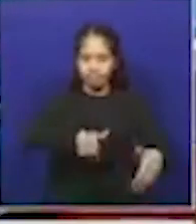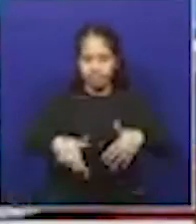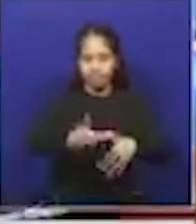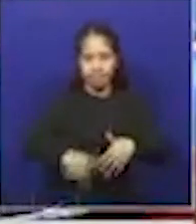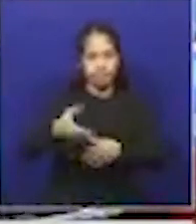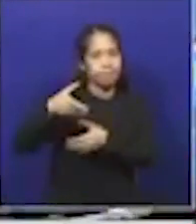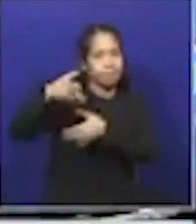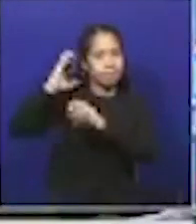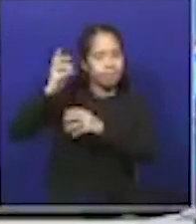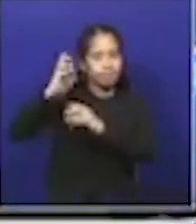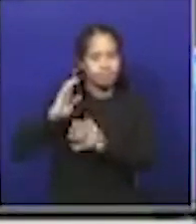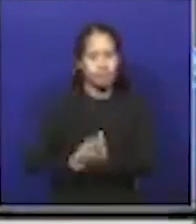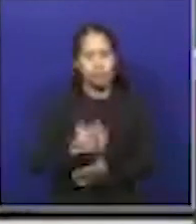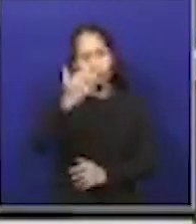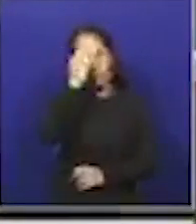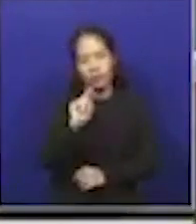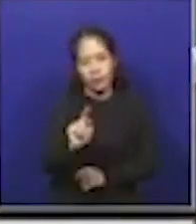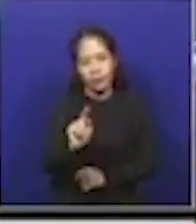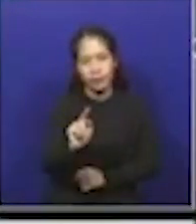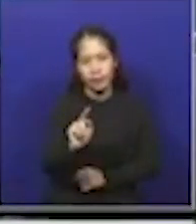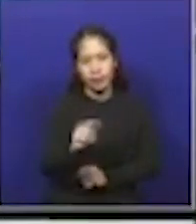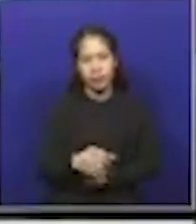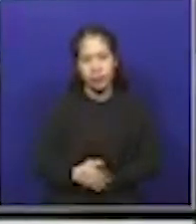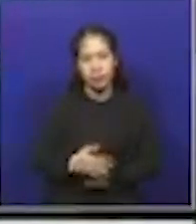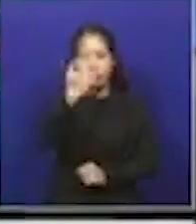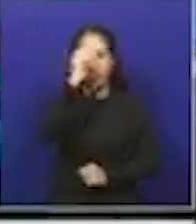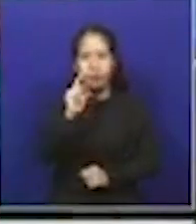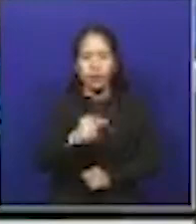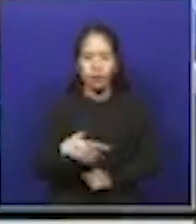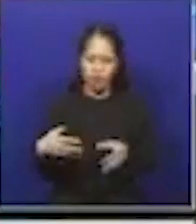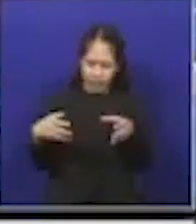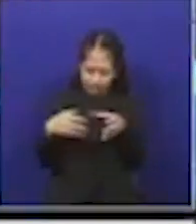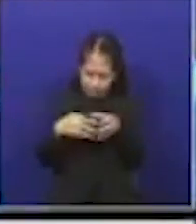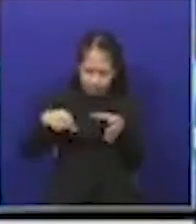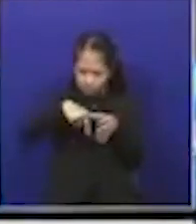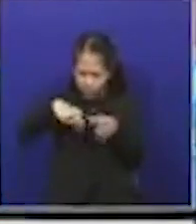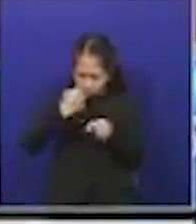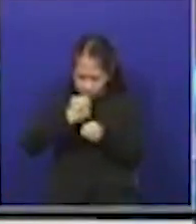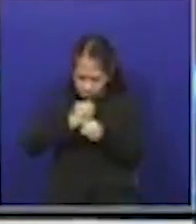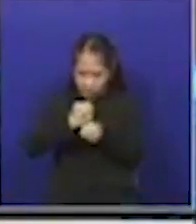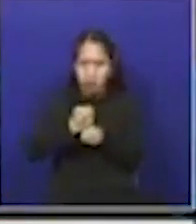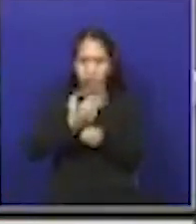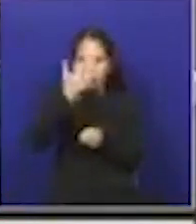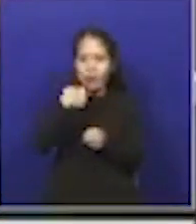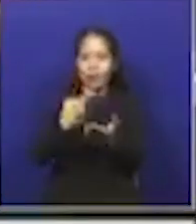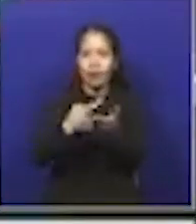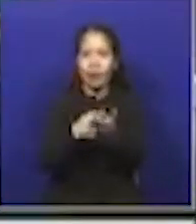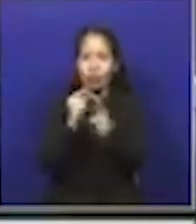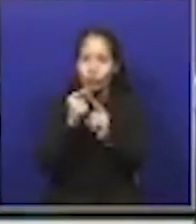ะทำไมครับไม่ทำงานกันเป็นทีมทำไมไม่ปรึกษาห